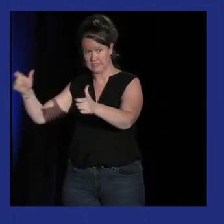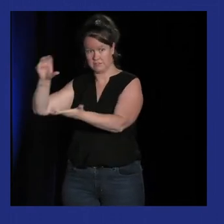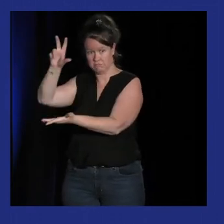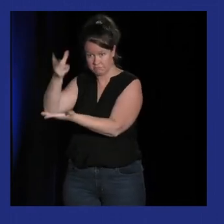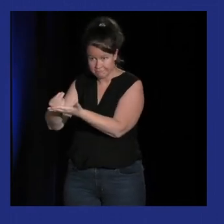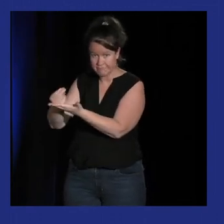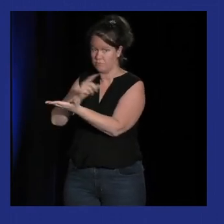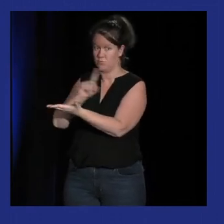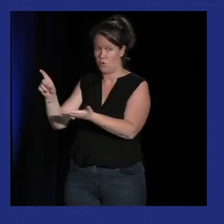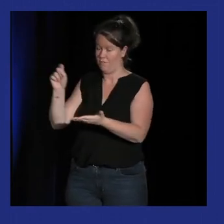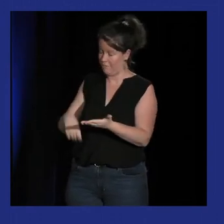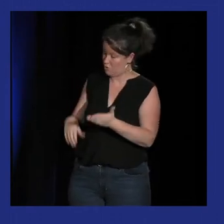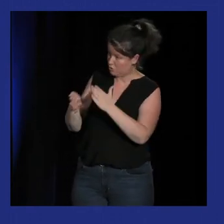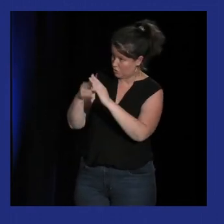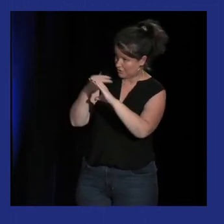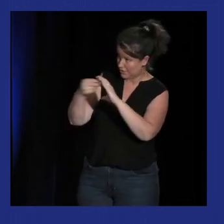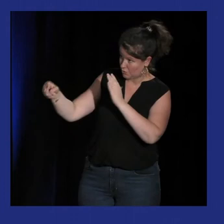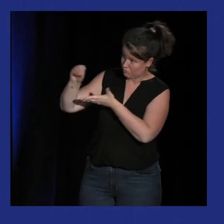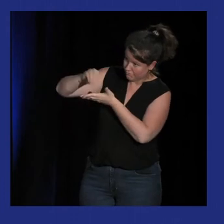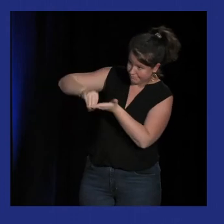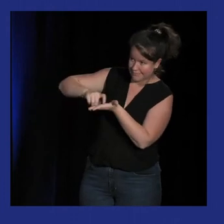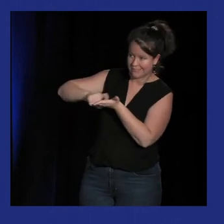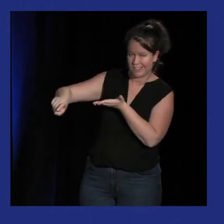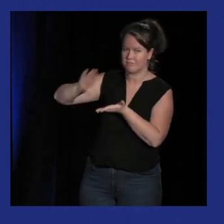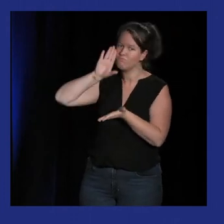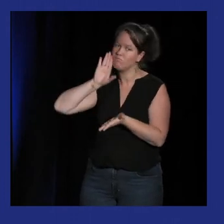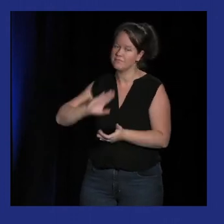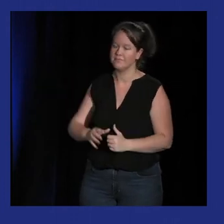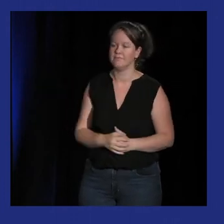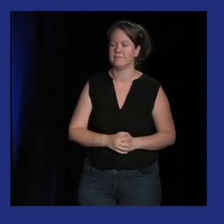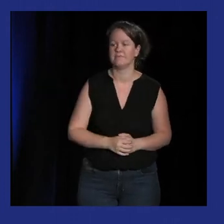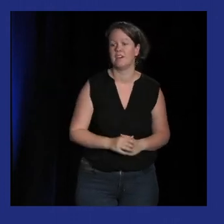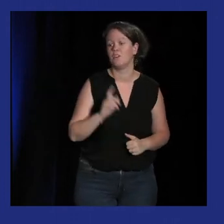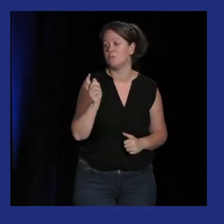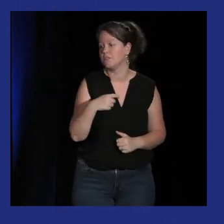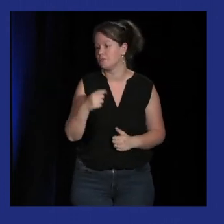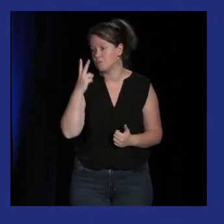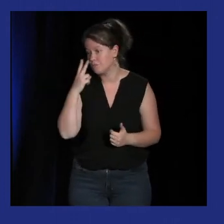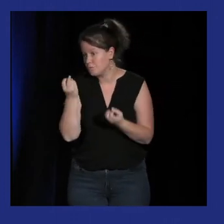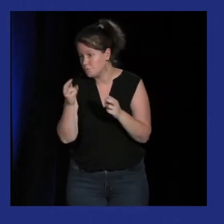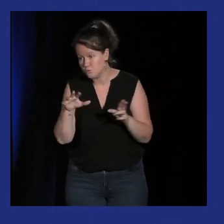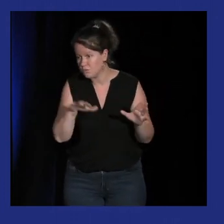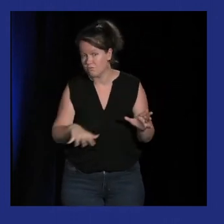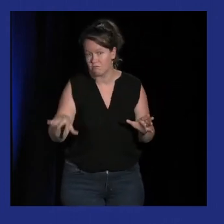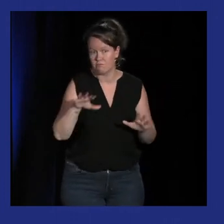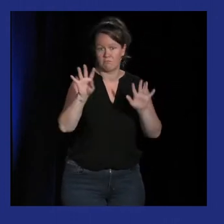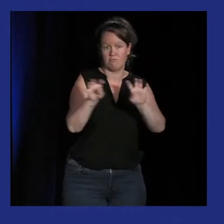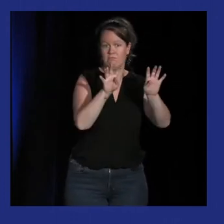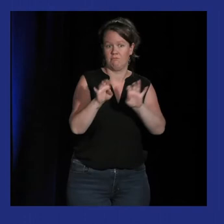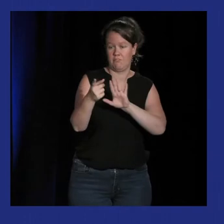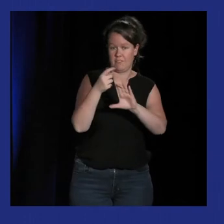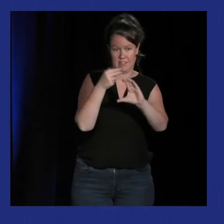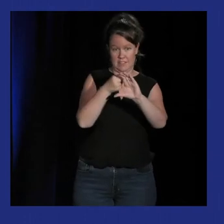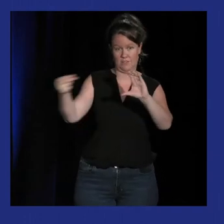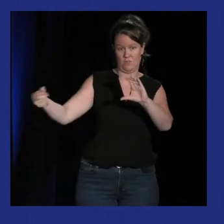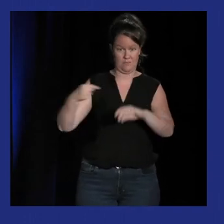évidemment vous avez sûrement vu des albums peut-être même des concerts avec des musiques de Nintendo jouer et alors à part celui qu'on